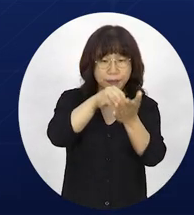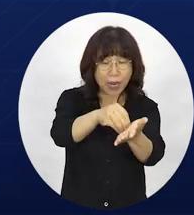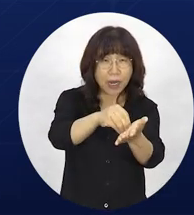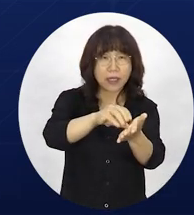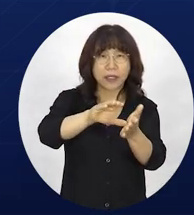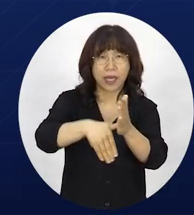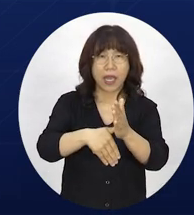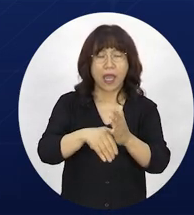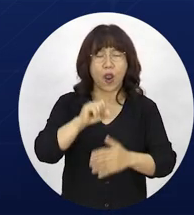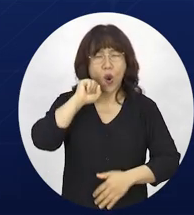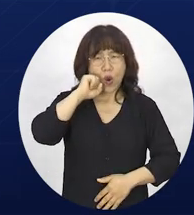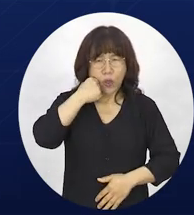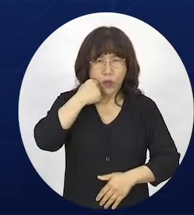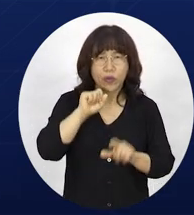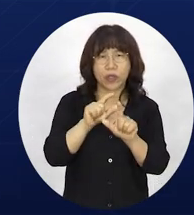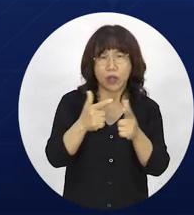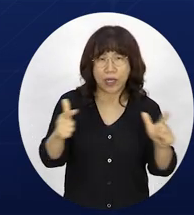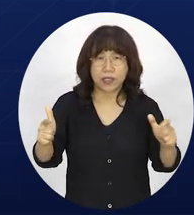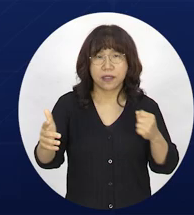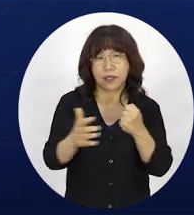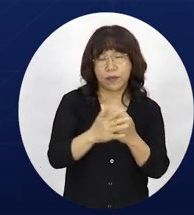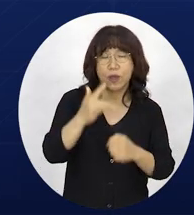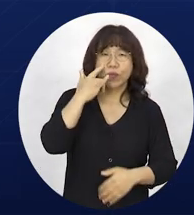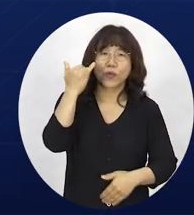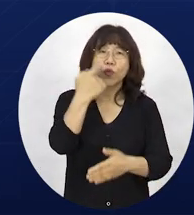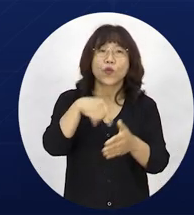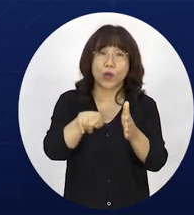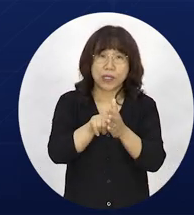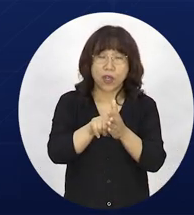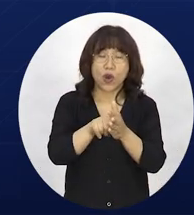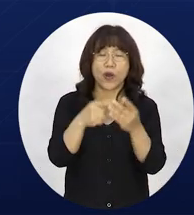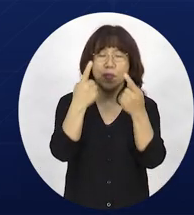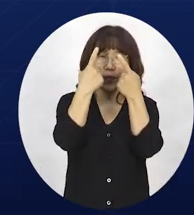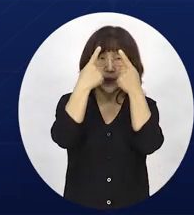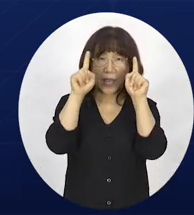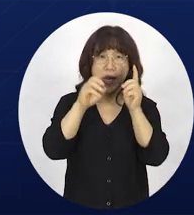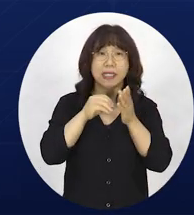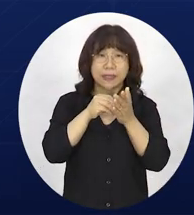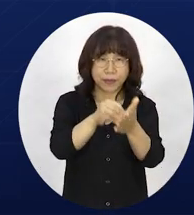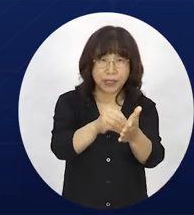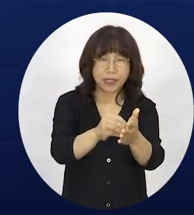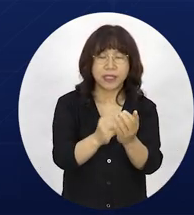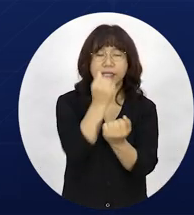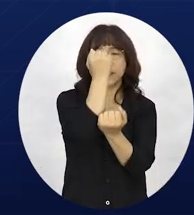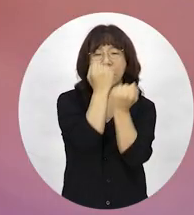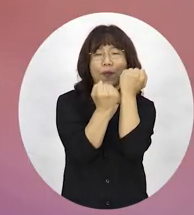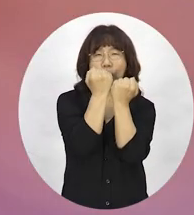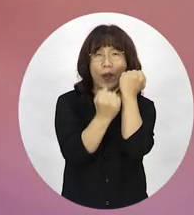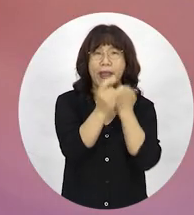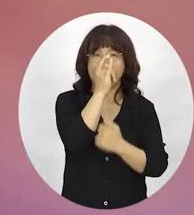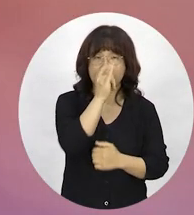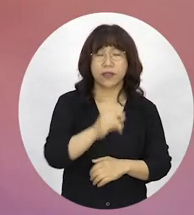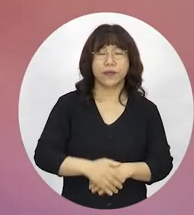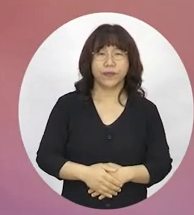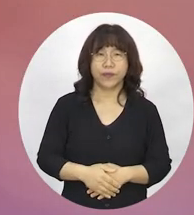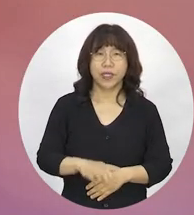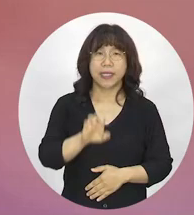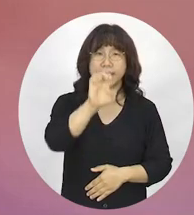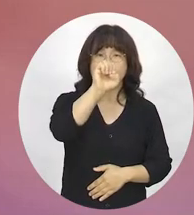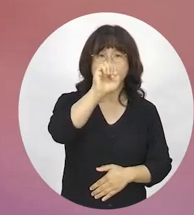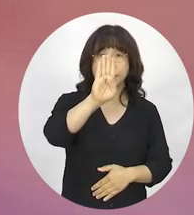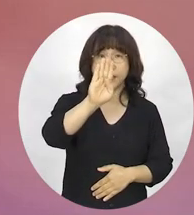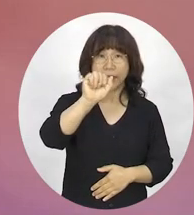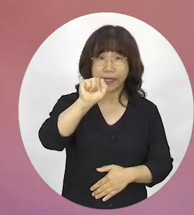학부모들을 위해 2023년도 수시 대비 대학 입시 설명회가 열립니다. 이번